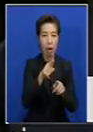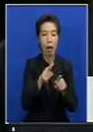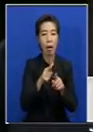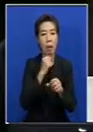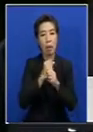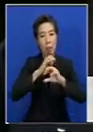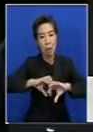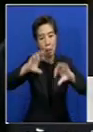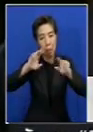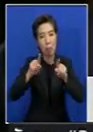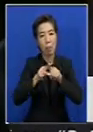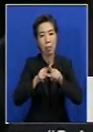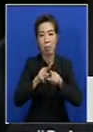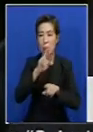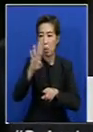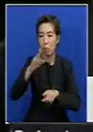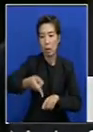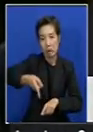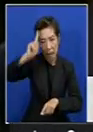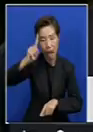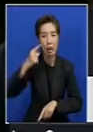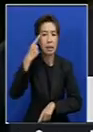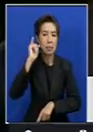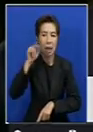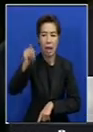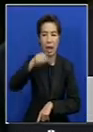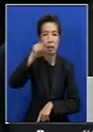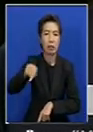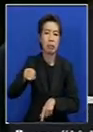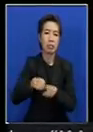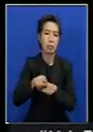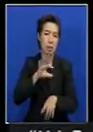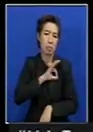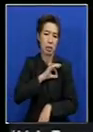ราชการที่ล่าช้าและยุ่งยากมากและคิดว่าอังกฤษไม่จำเป็นต้อง